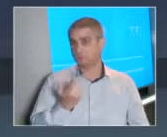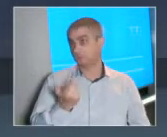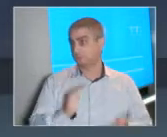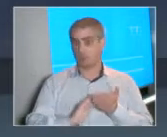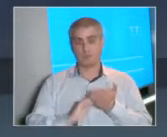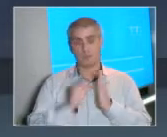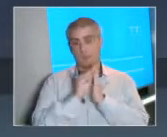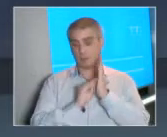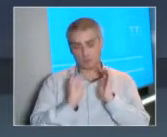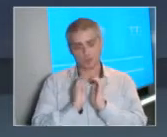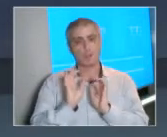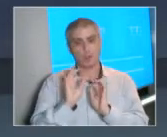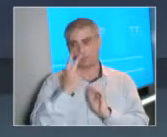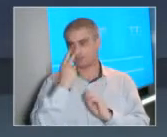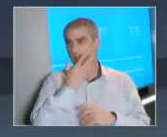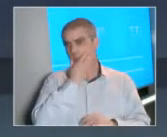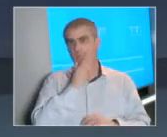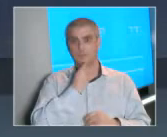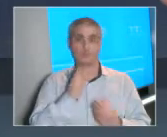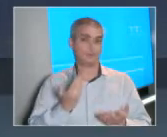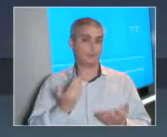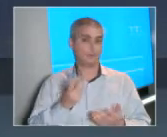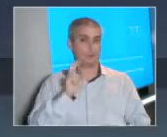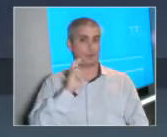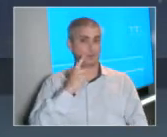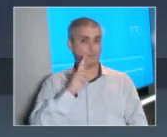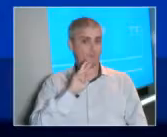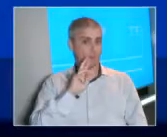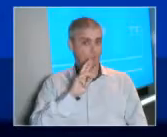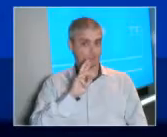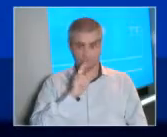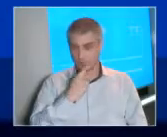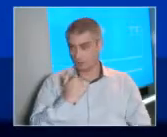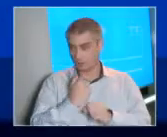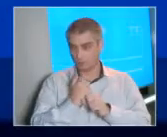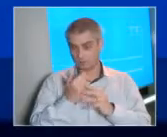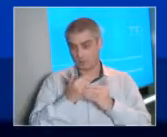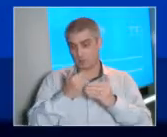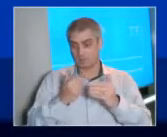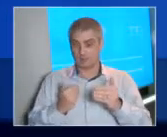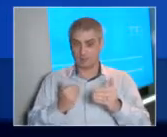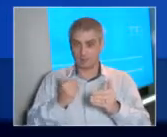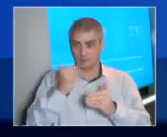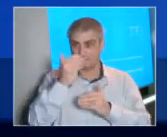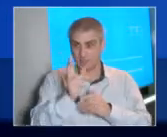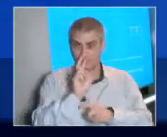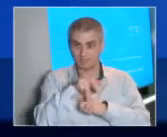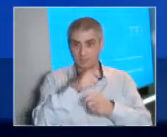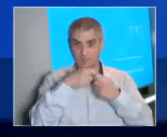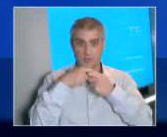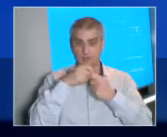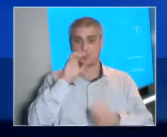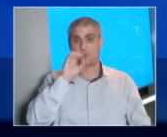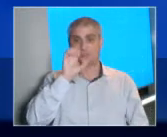שלפחות נתוני המקרו שלה נראים יפה מאוד. עודד פורר, אפשר לעשות לפני ואחרי ההצטרפות